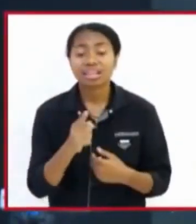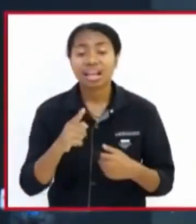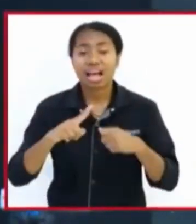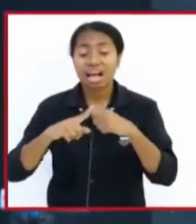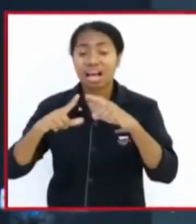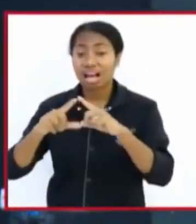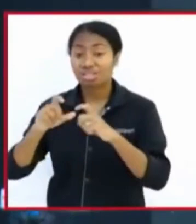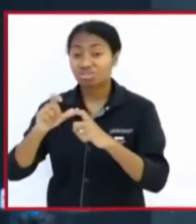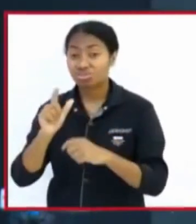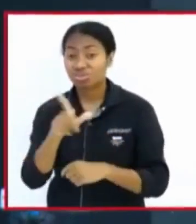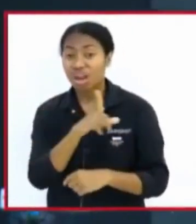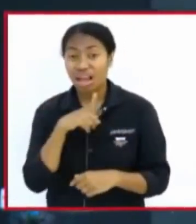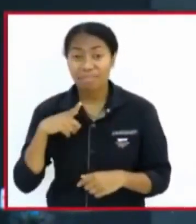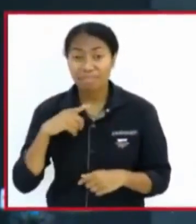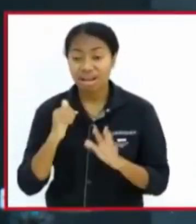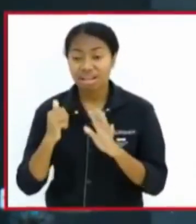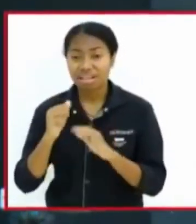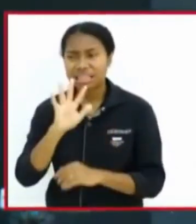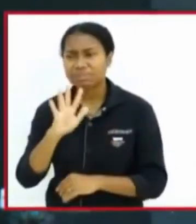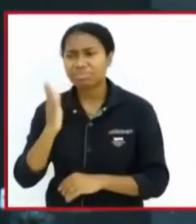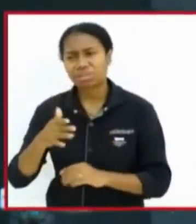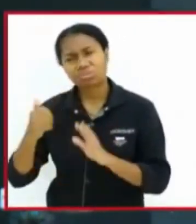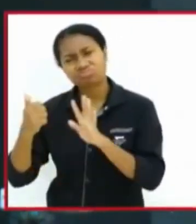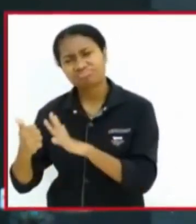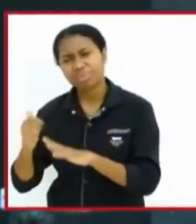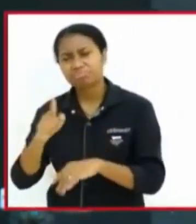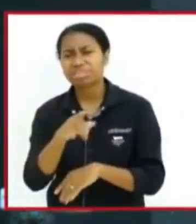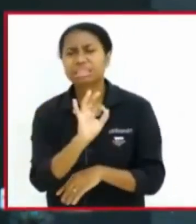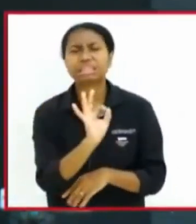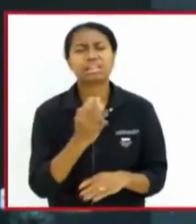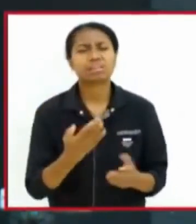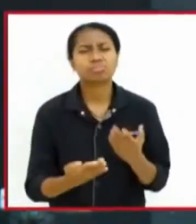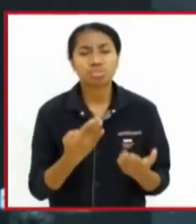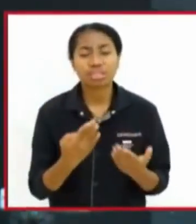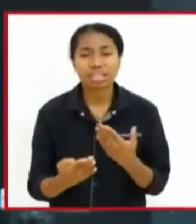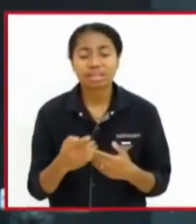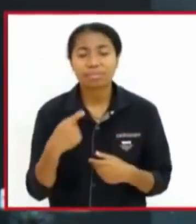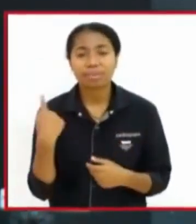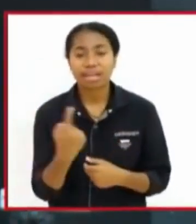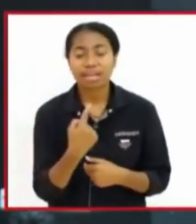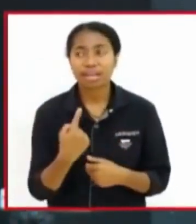lalu juga 56 Orang Suez tidak mungkin mereka